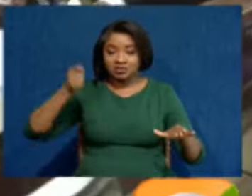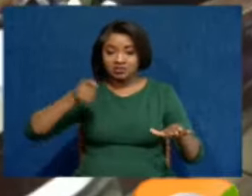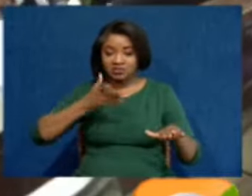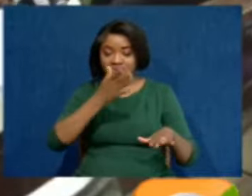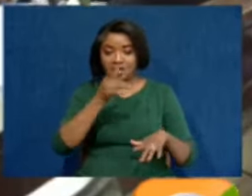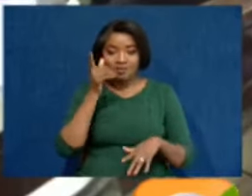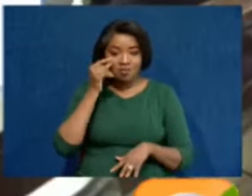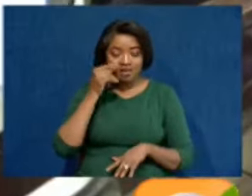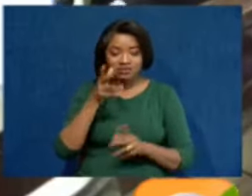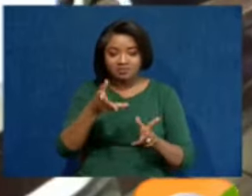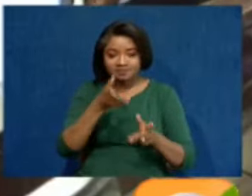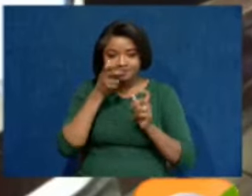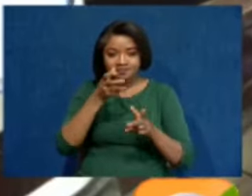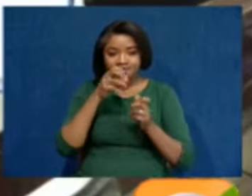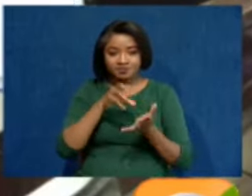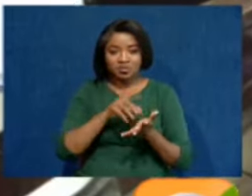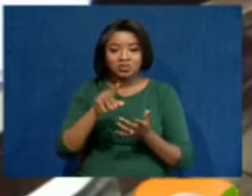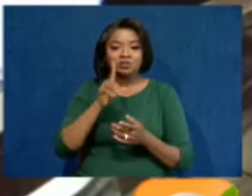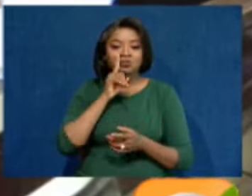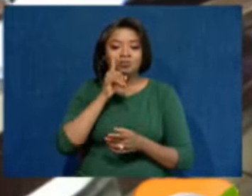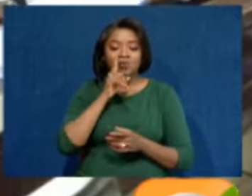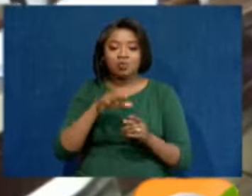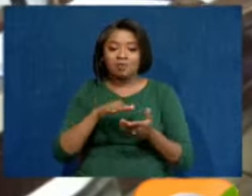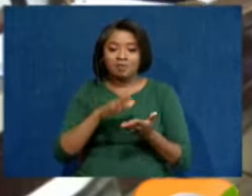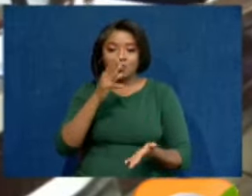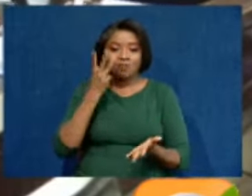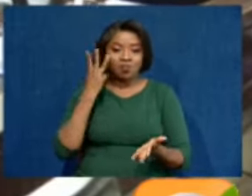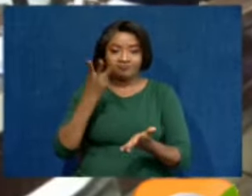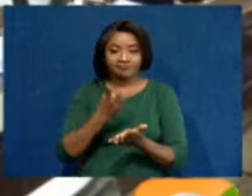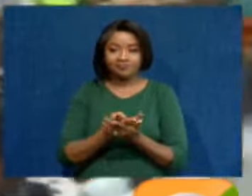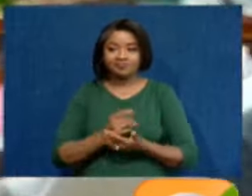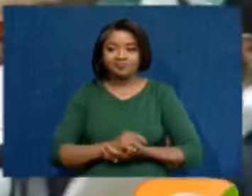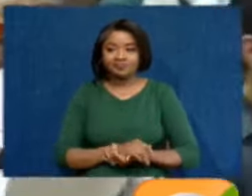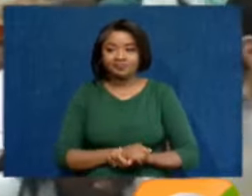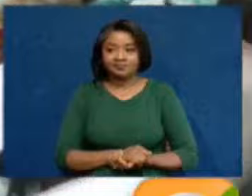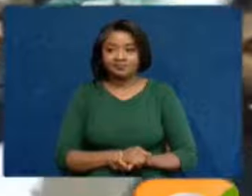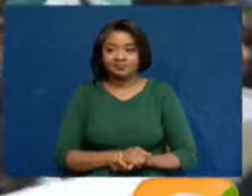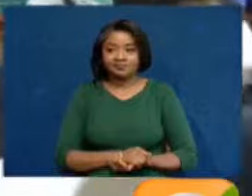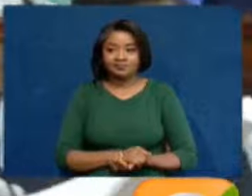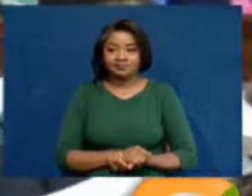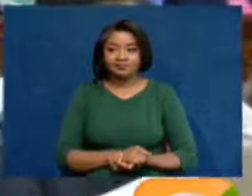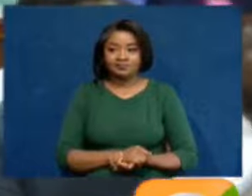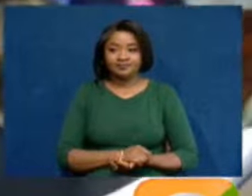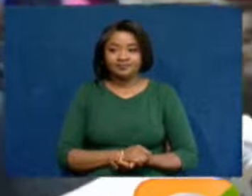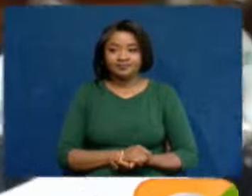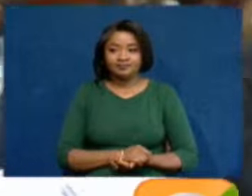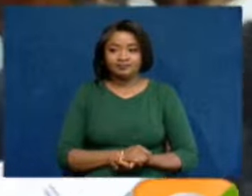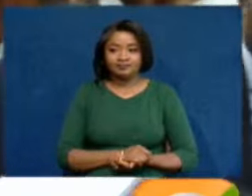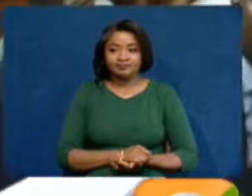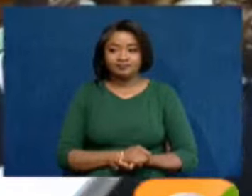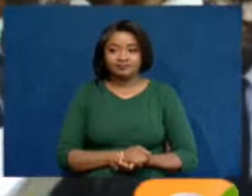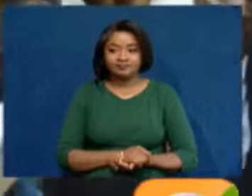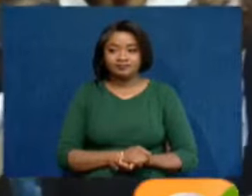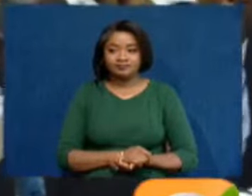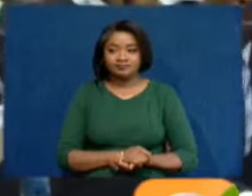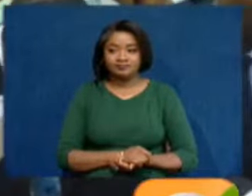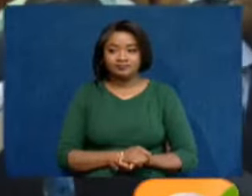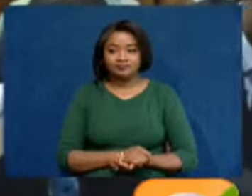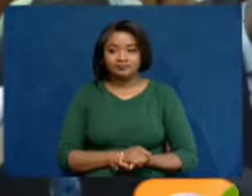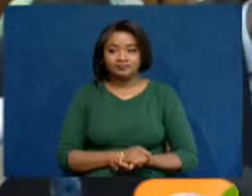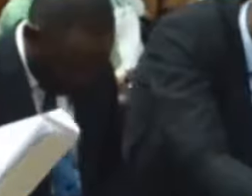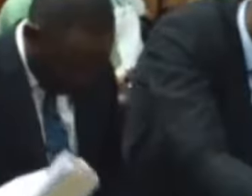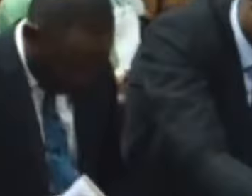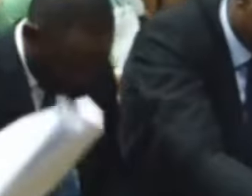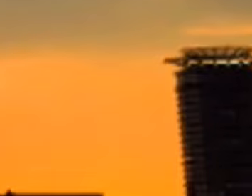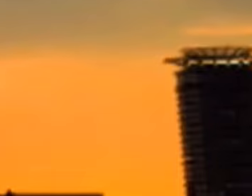hapo kesho, mashahidi zaidi watakapofika mbele yake. Francis Mtalaki, Ringa Citizen,